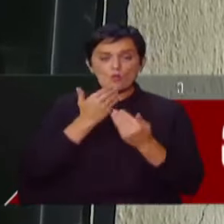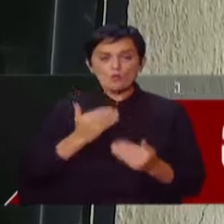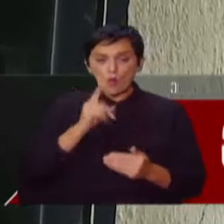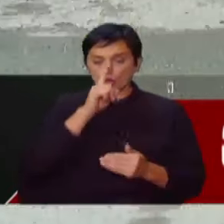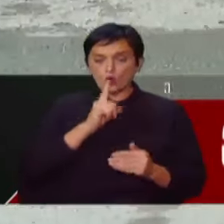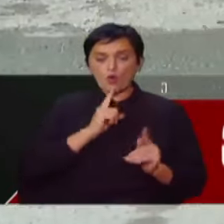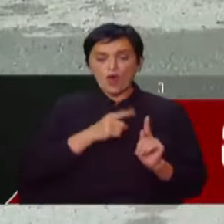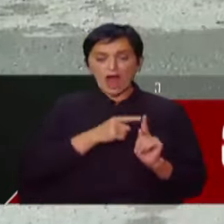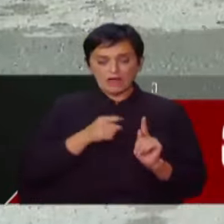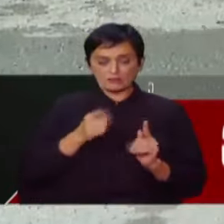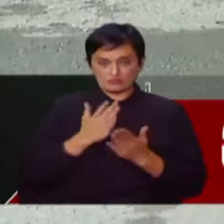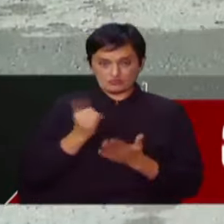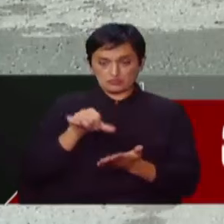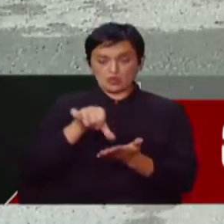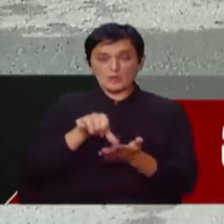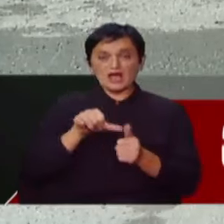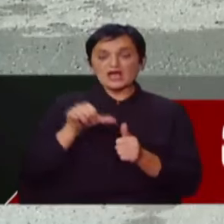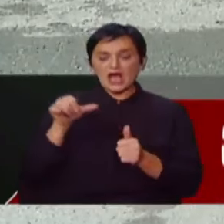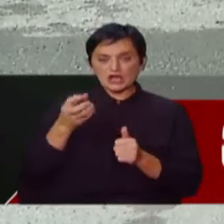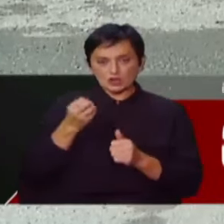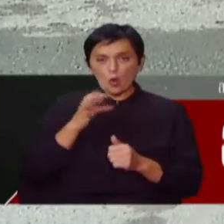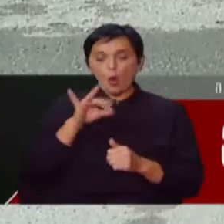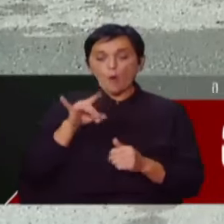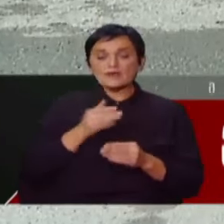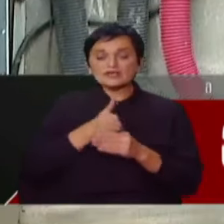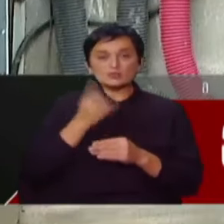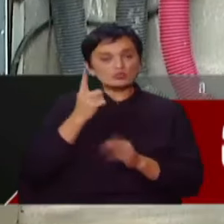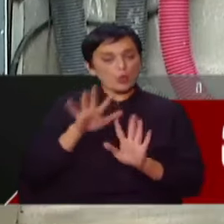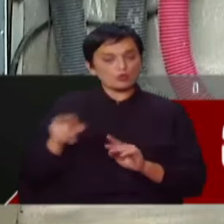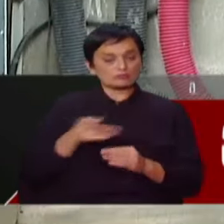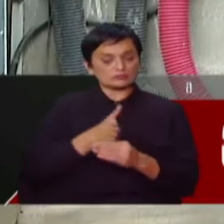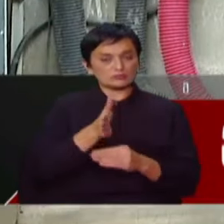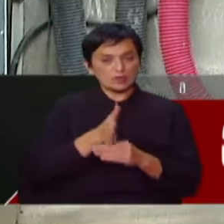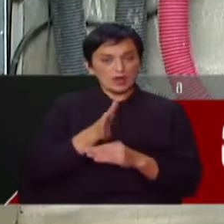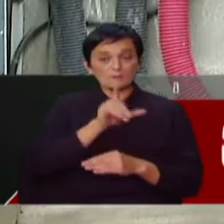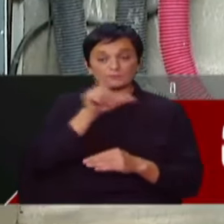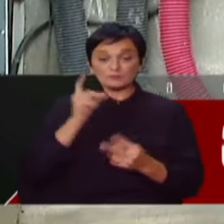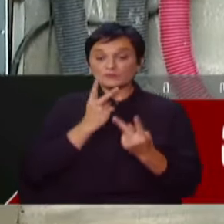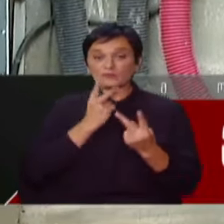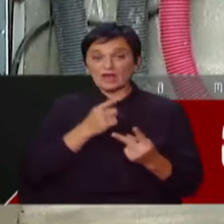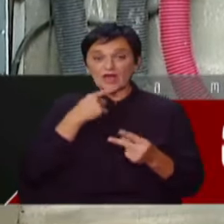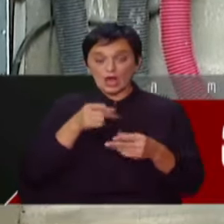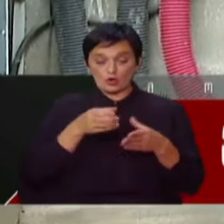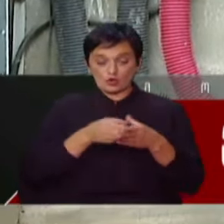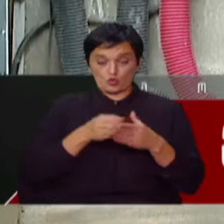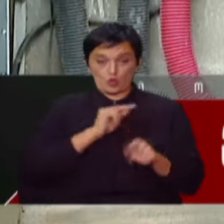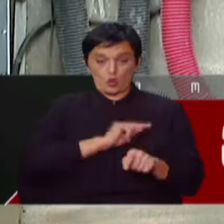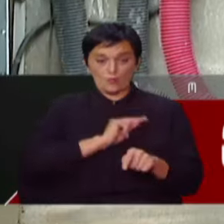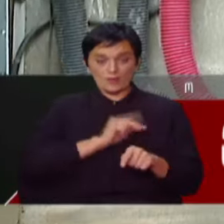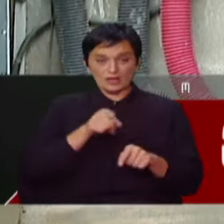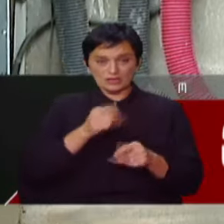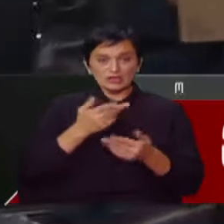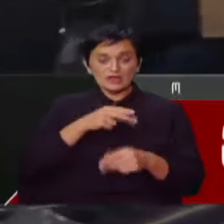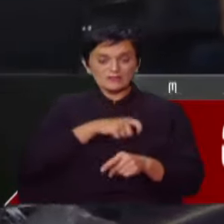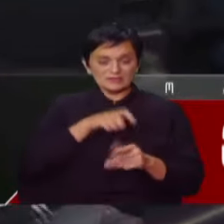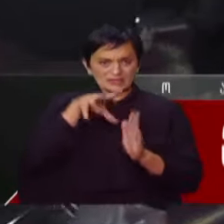Ertitia Gamochinden, Damat Garda, Opishishesla, Aravis Shedlo, Tit Hilalebi Agnishnuli Companies, Gamochenam de Amavesa